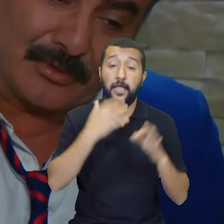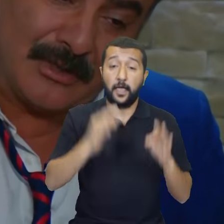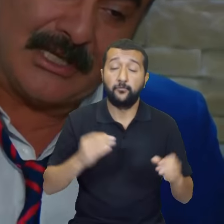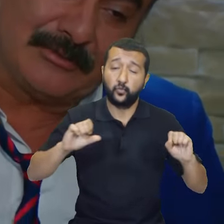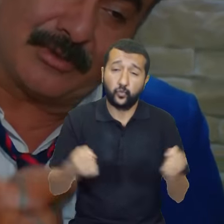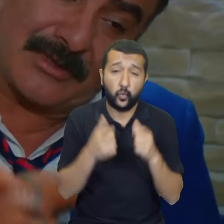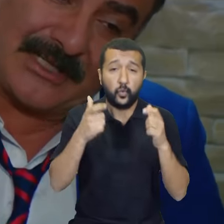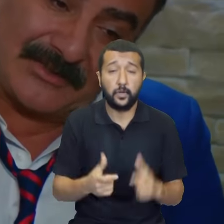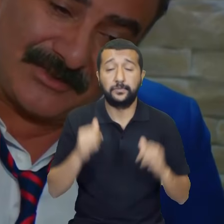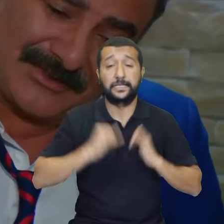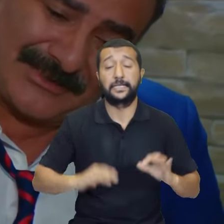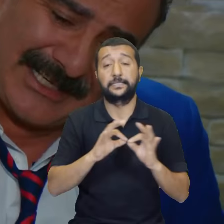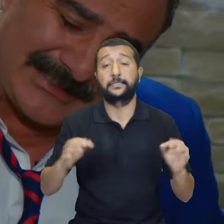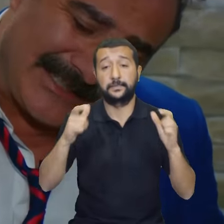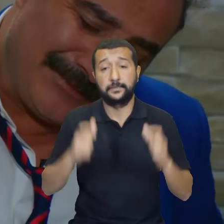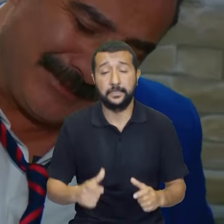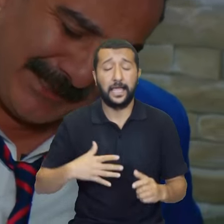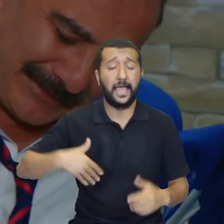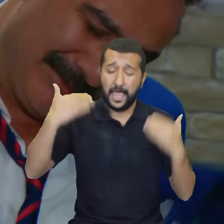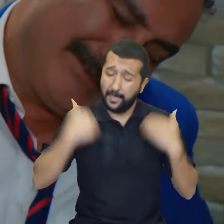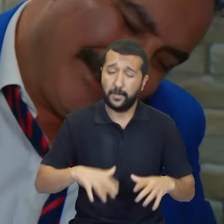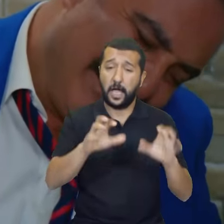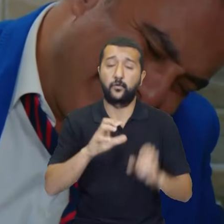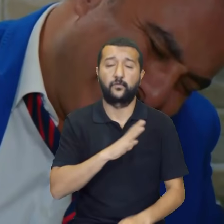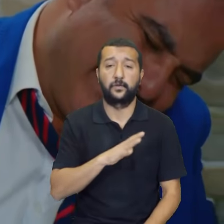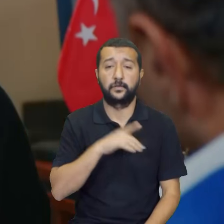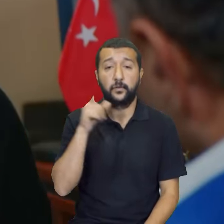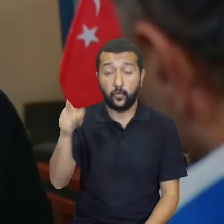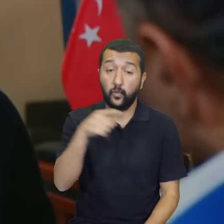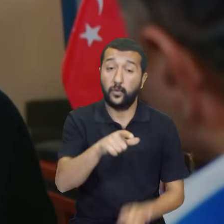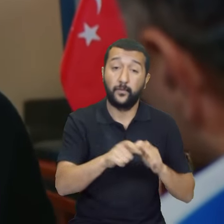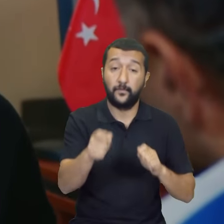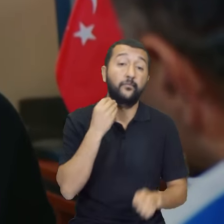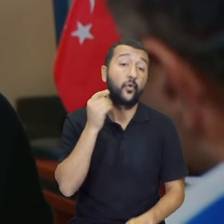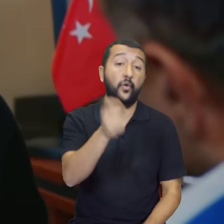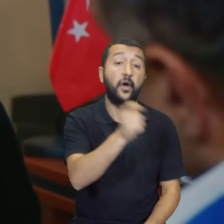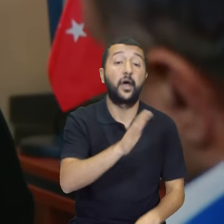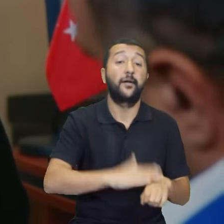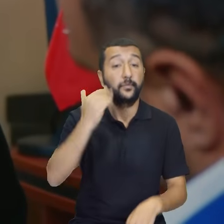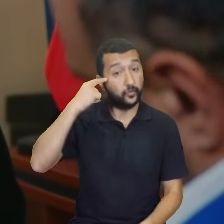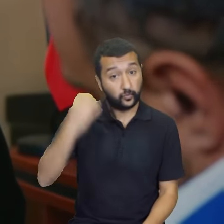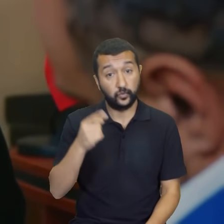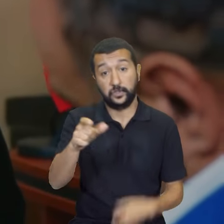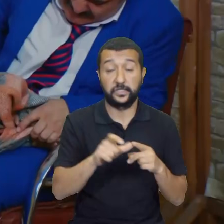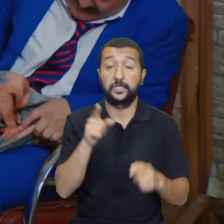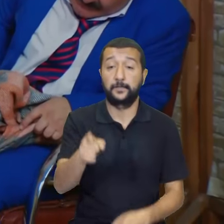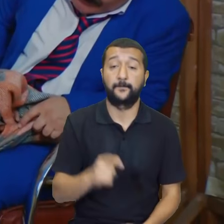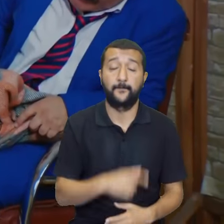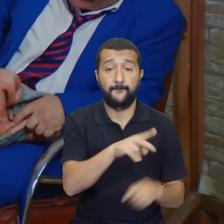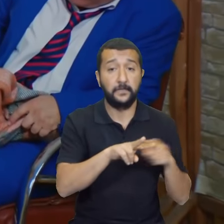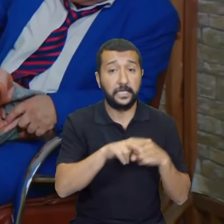çok soğuk hem çok rahatsız. Her tarafım ağrıyor. Onu parayı borçları vermeden önce düşünecektin